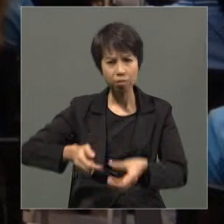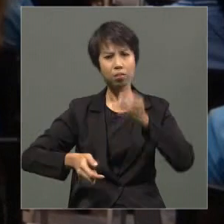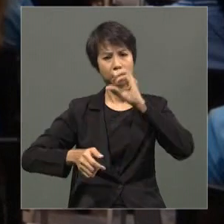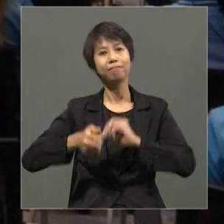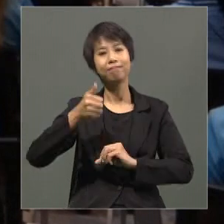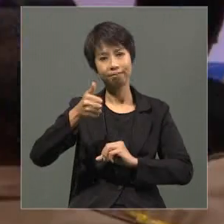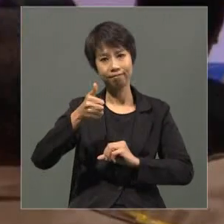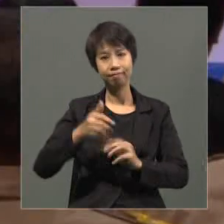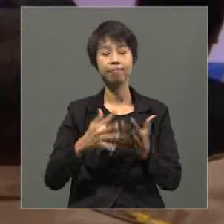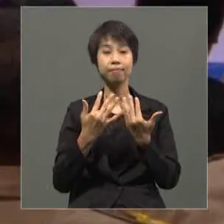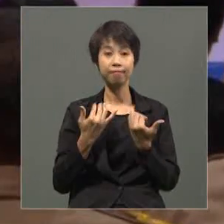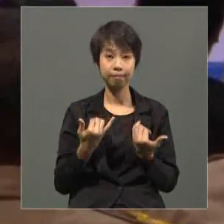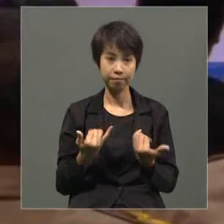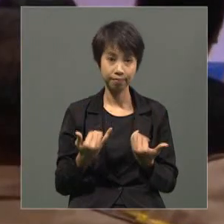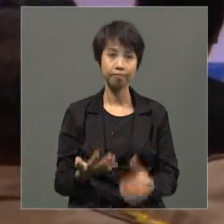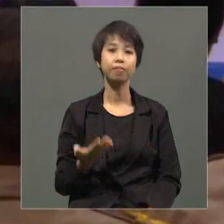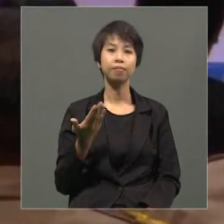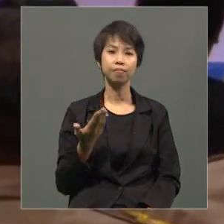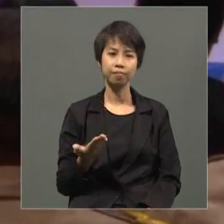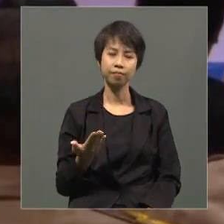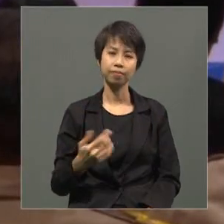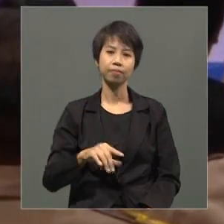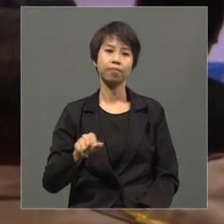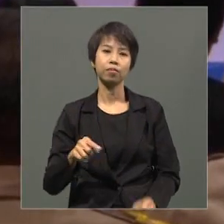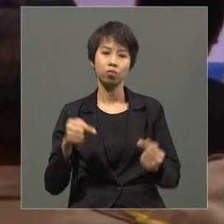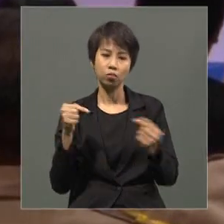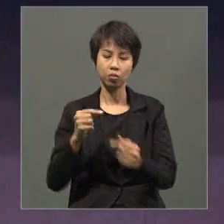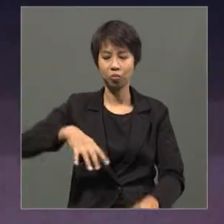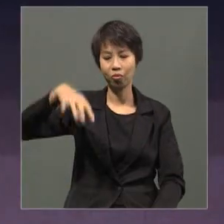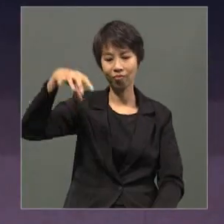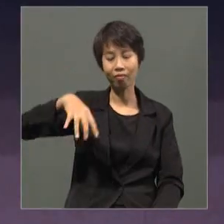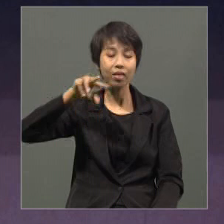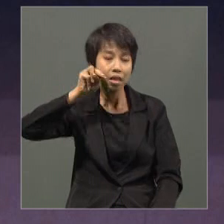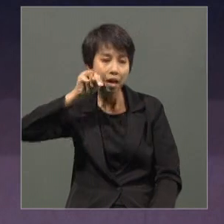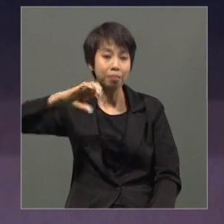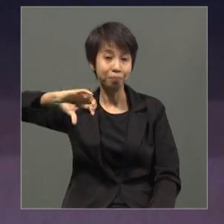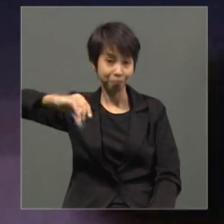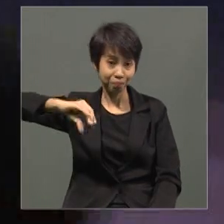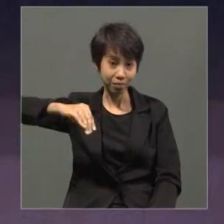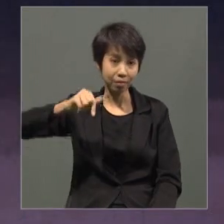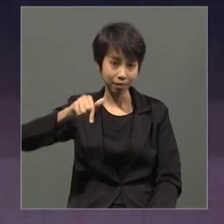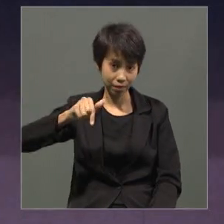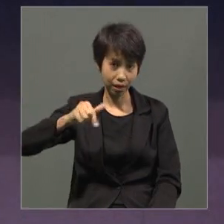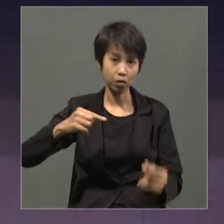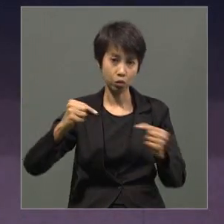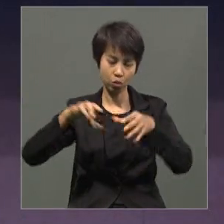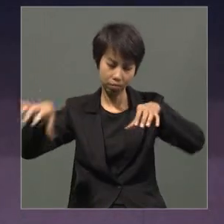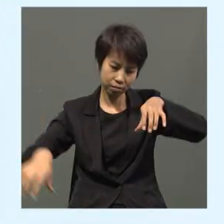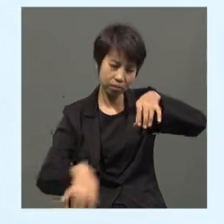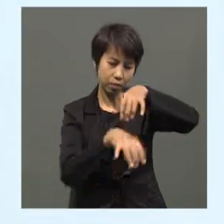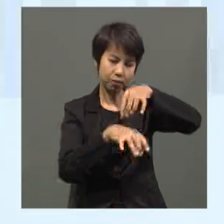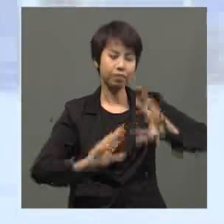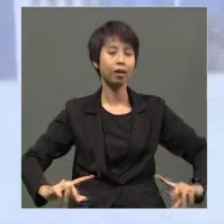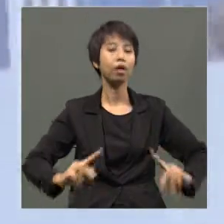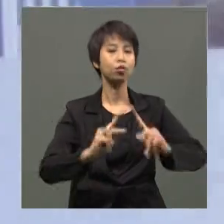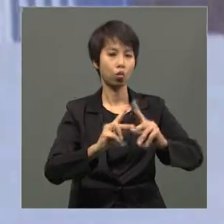อบนโยบายนายอนุทินก็บอกว่ากปน.ในฐานะรัฐวิสาหกิจสังกัดกระทรวงมหาดไทยก็คือส่วนหนึ่งของกระทรวงที่ได้ร่วมกัน